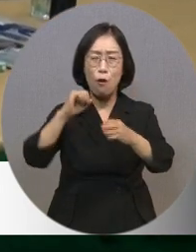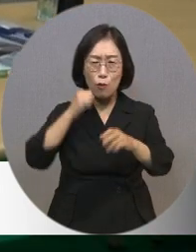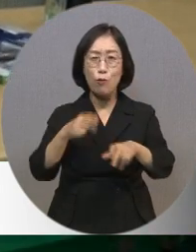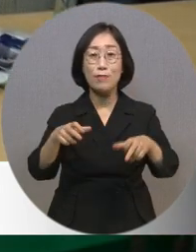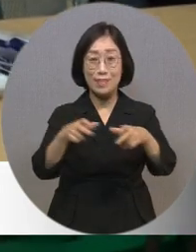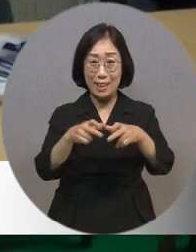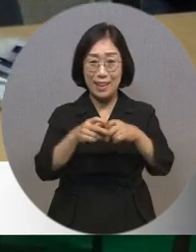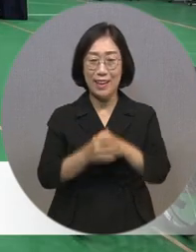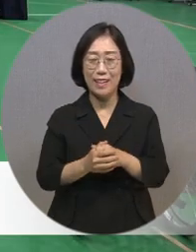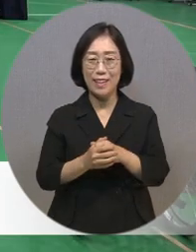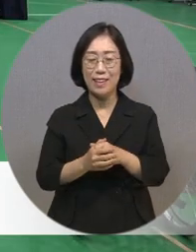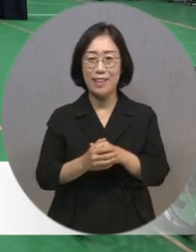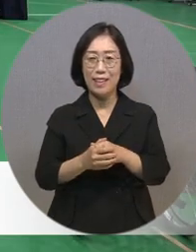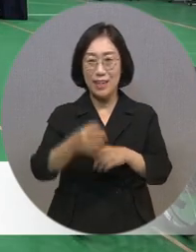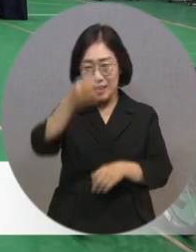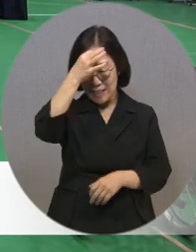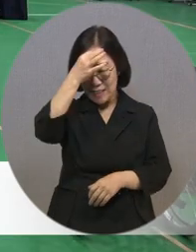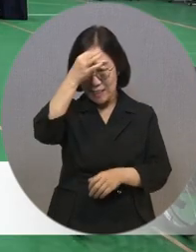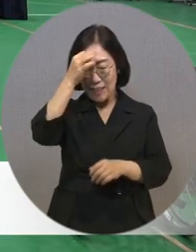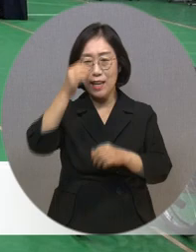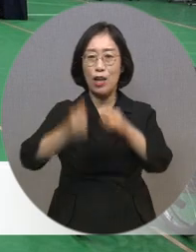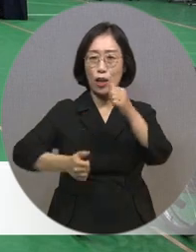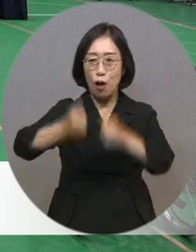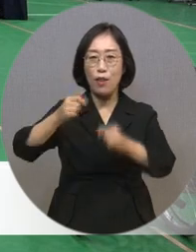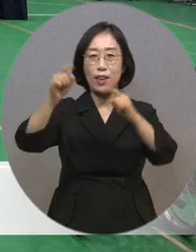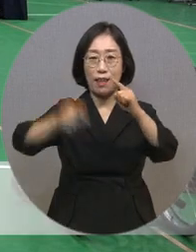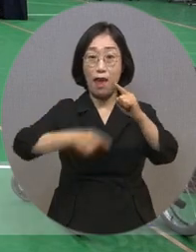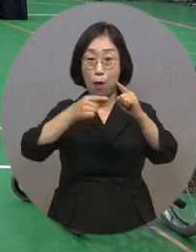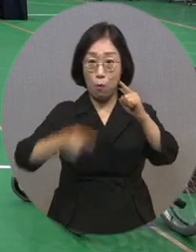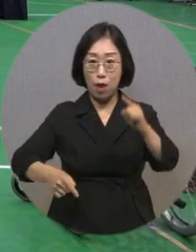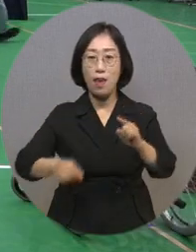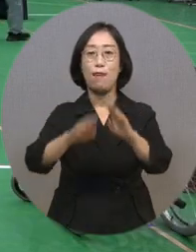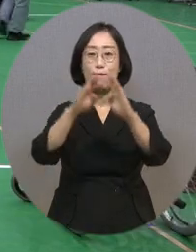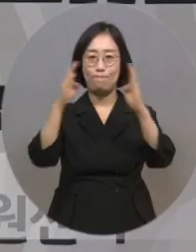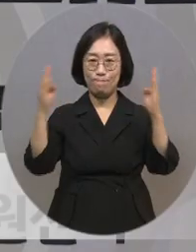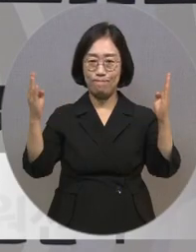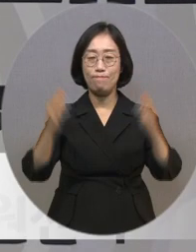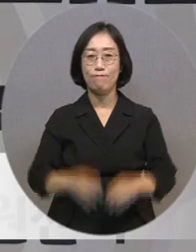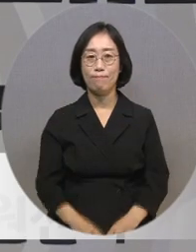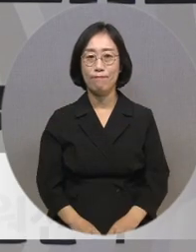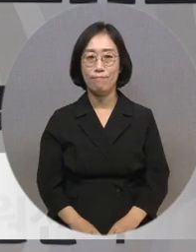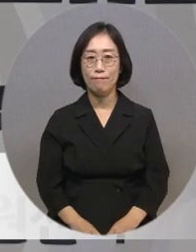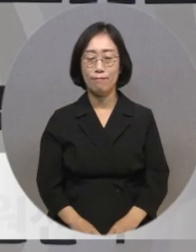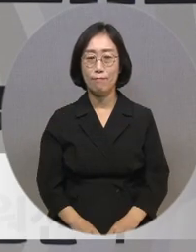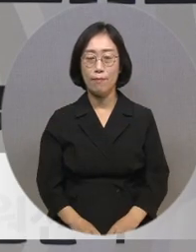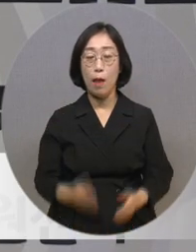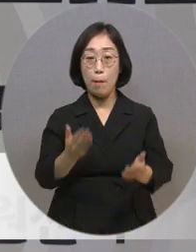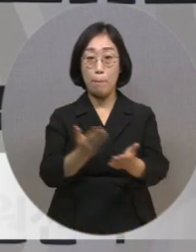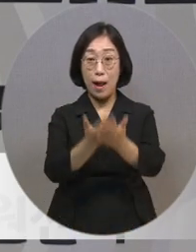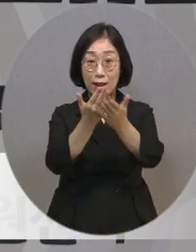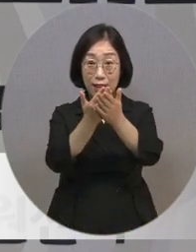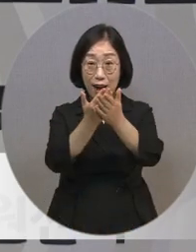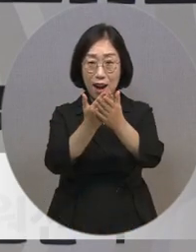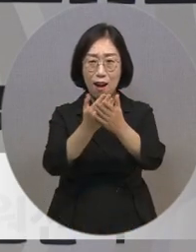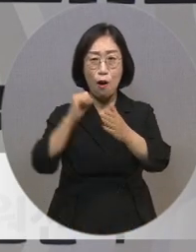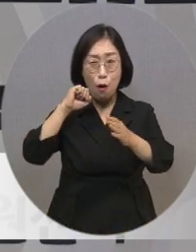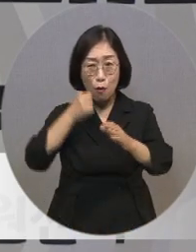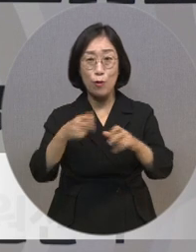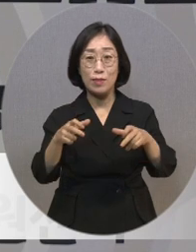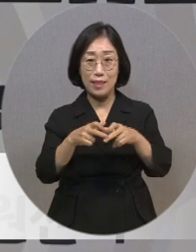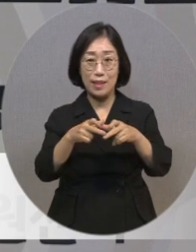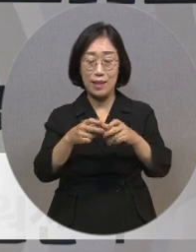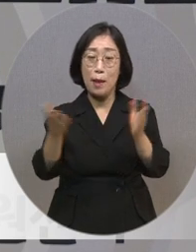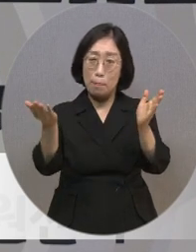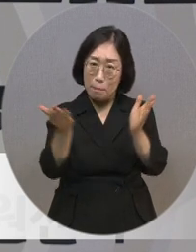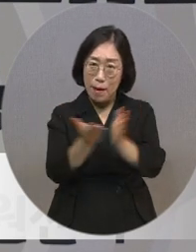사후관리사 기능경기대회가 성암문화체육비전센터에서 진행되었습니다. 발달장애인에게 특화된 직무입니다.